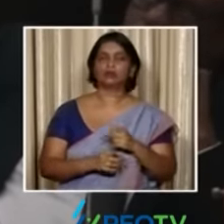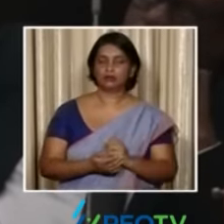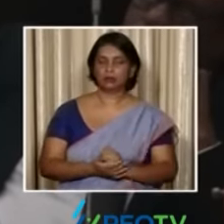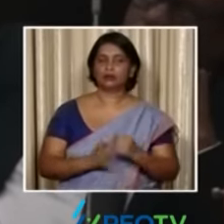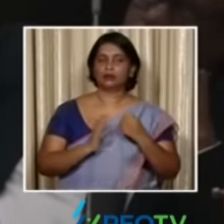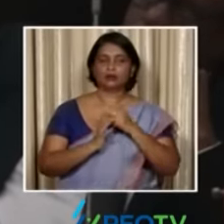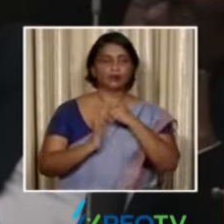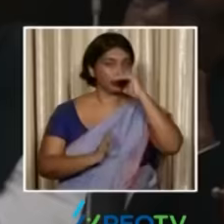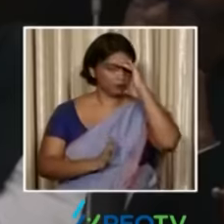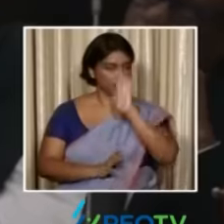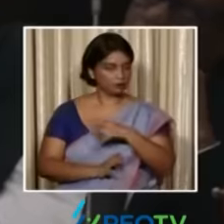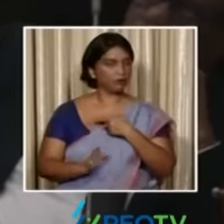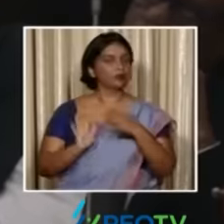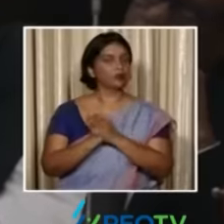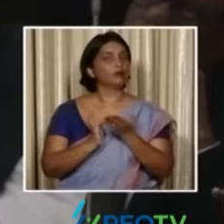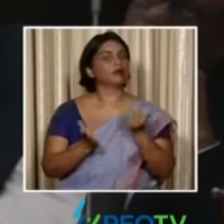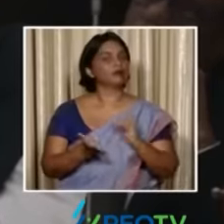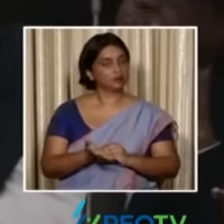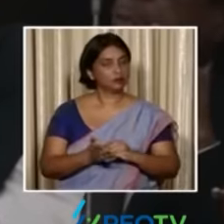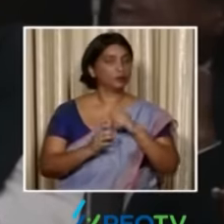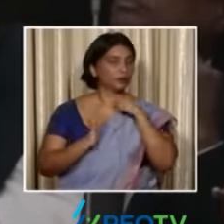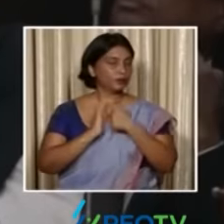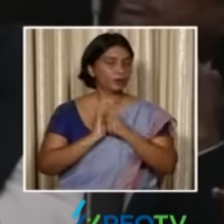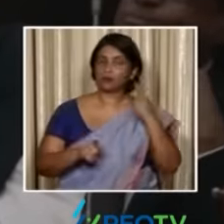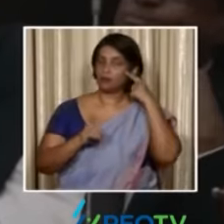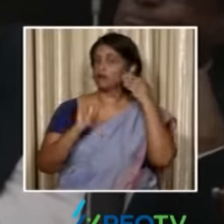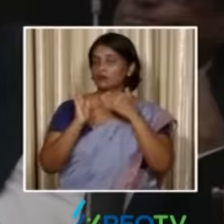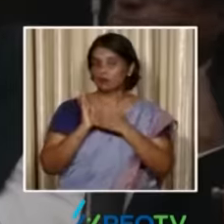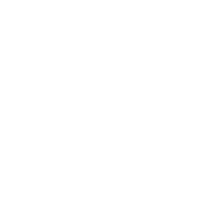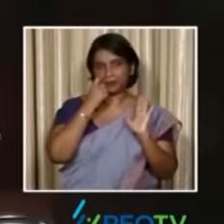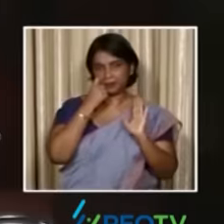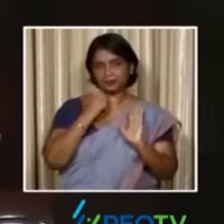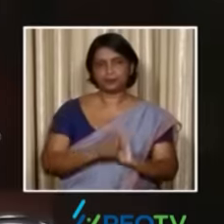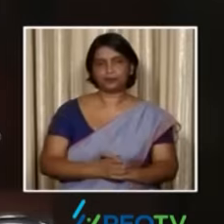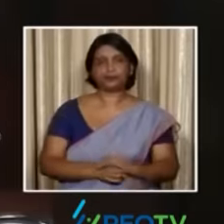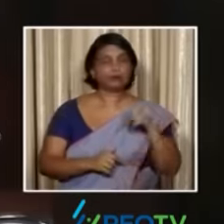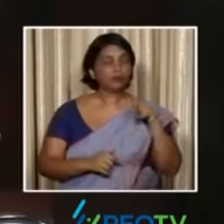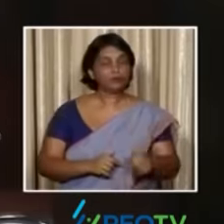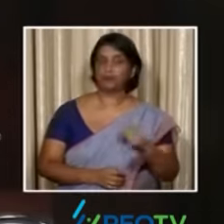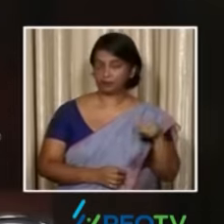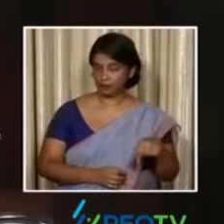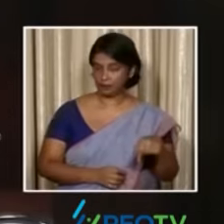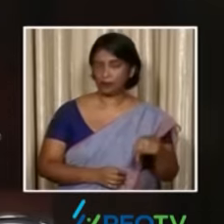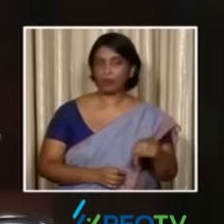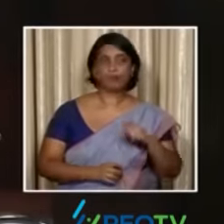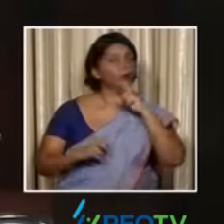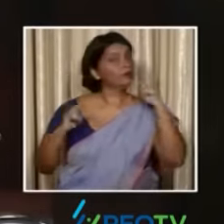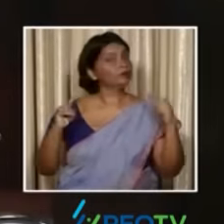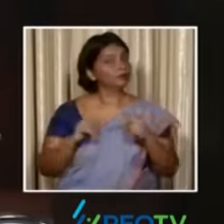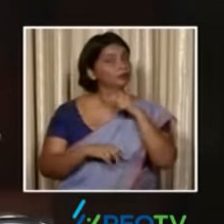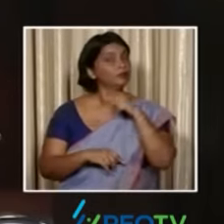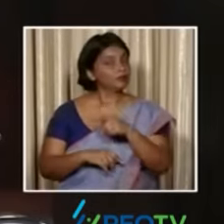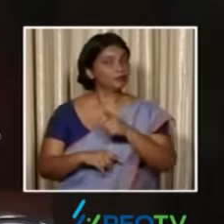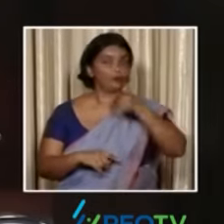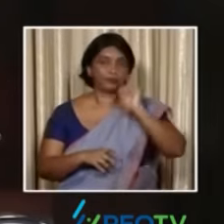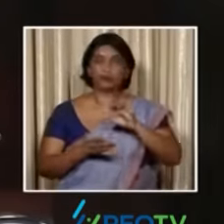ගර කතානායකතුමා හා නැවතත් මේ උත්තරීතර පාර්ලිමේන්තුව වෙත සිහිපත් කරමි. දැන් අද මොකද්ද සිද්ධ වෙලා තියෙන්නේ? ශ්‍රේෂ්ඨාධිකරණයේ